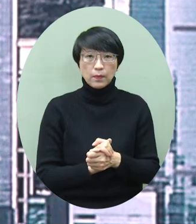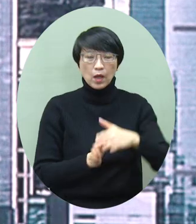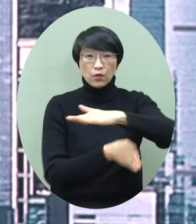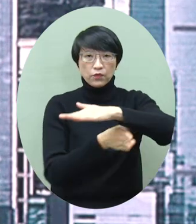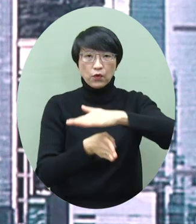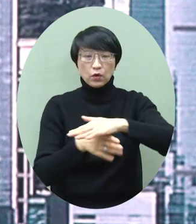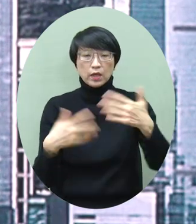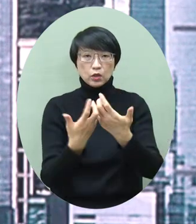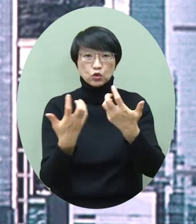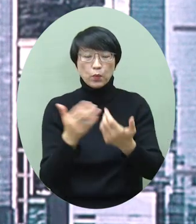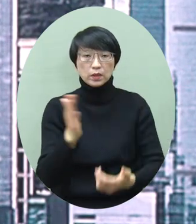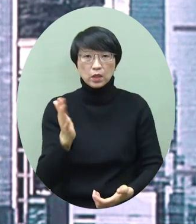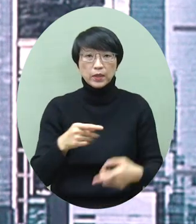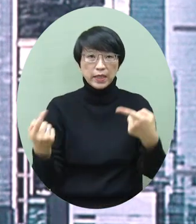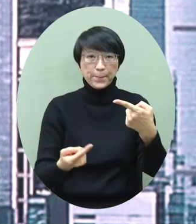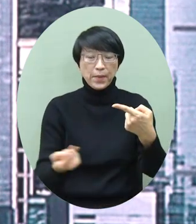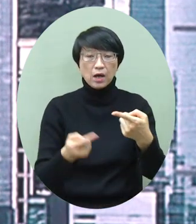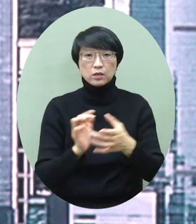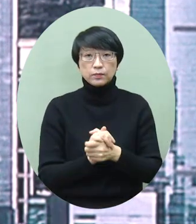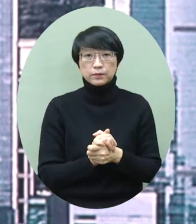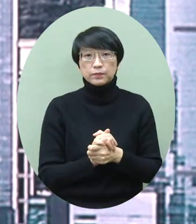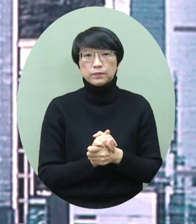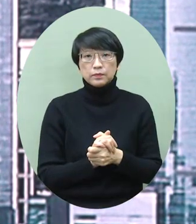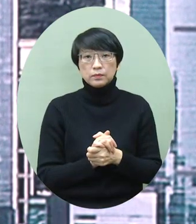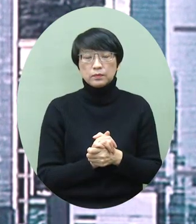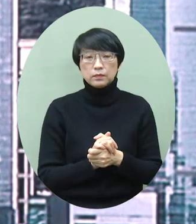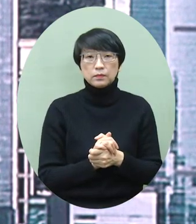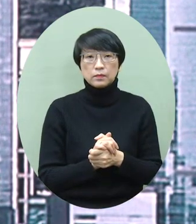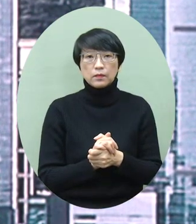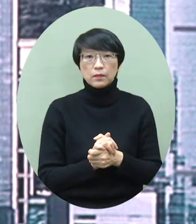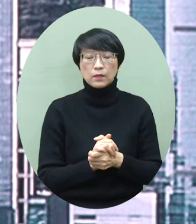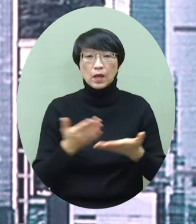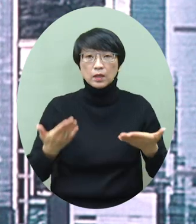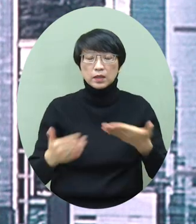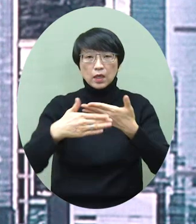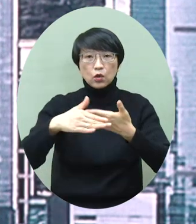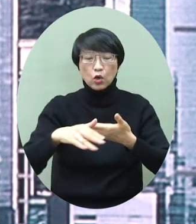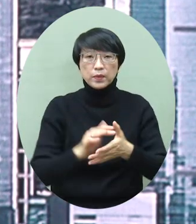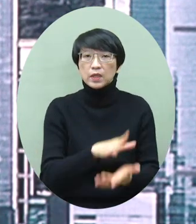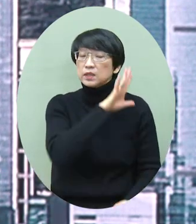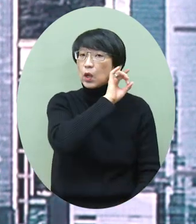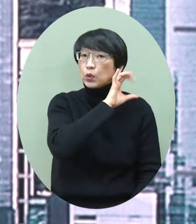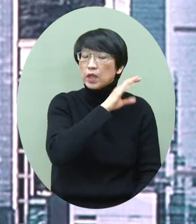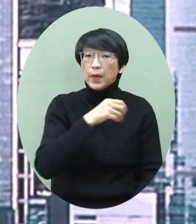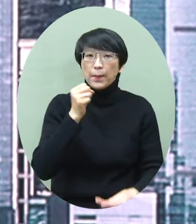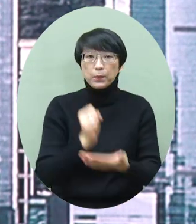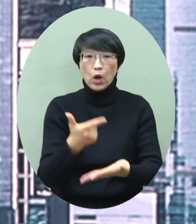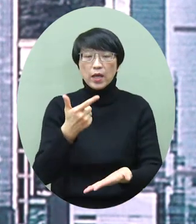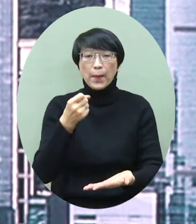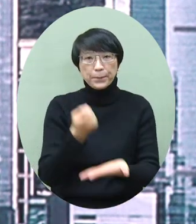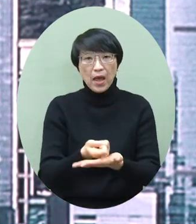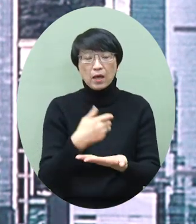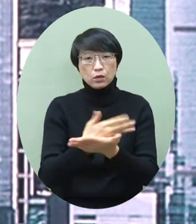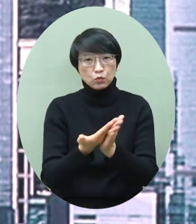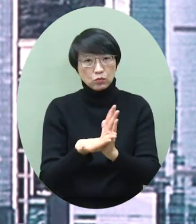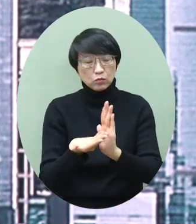間的數目是大約有10000間。因應市場對不同價格酒店的需求，我們在